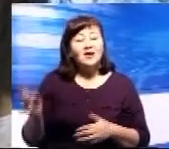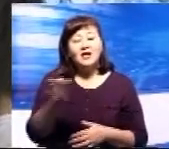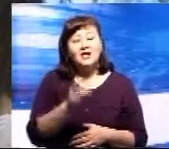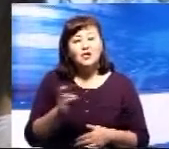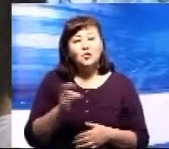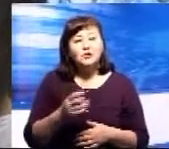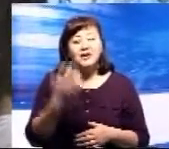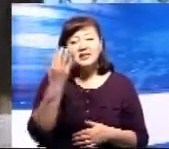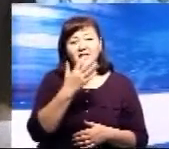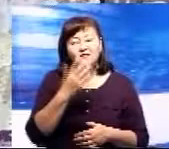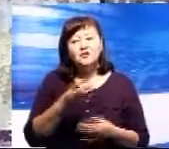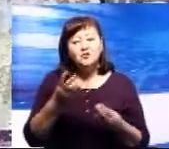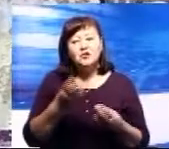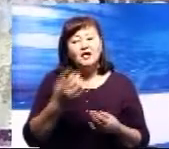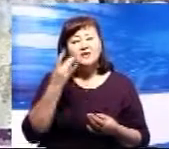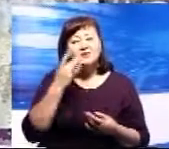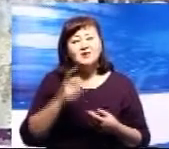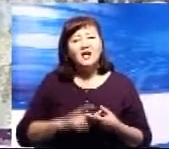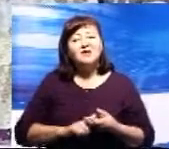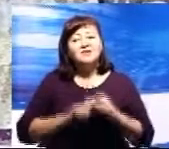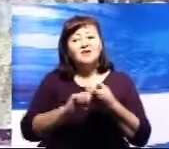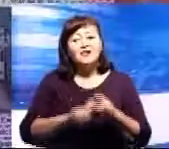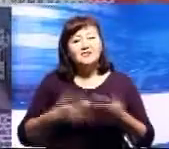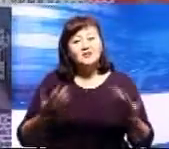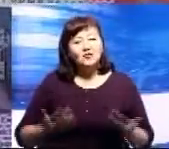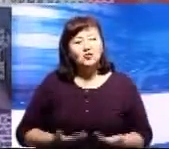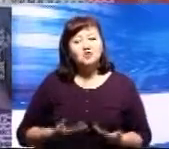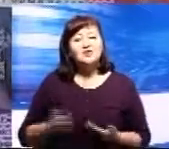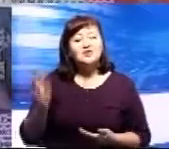комфортно. Свое будущее она связывает только с искусством.